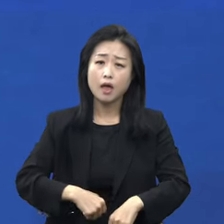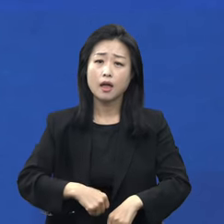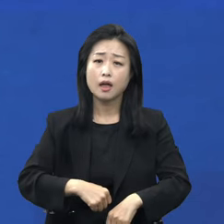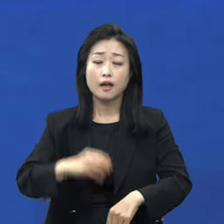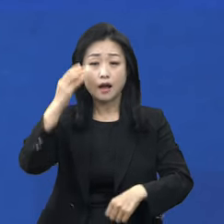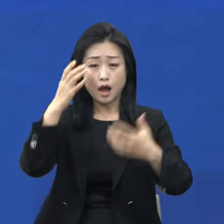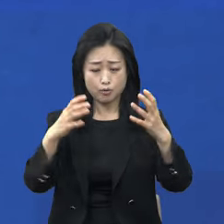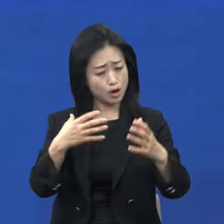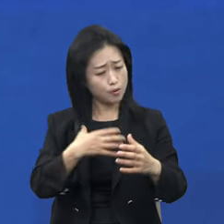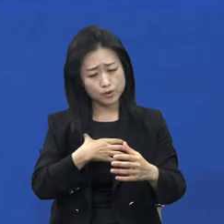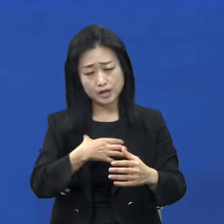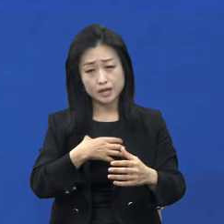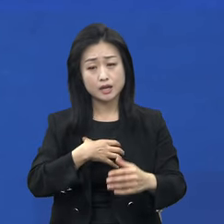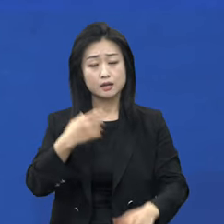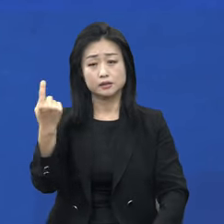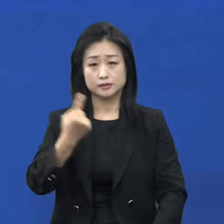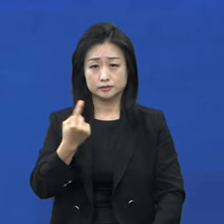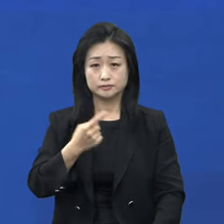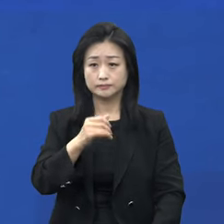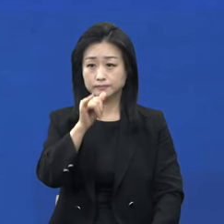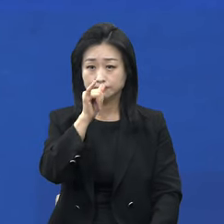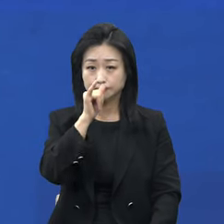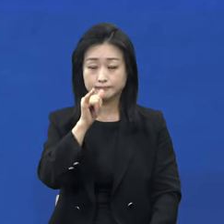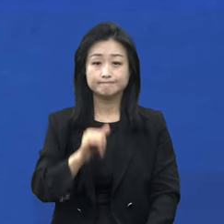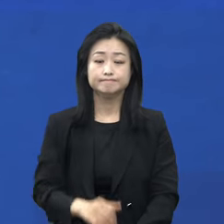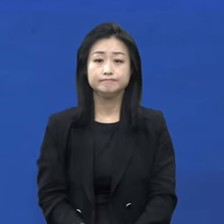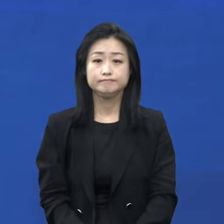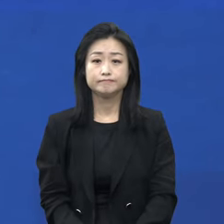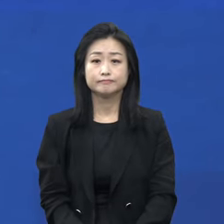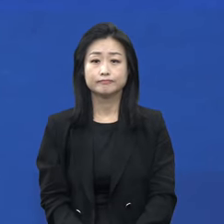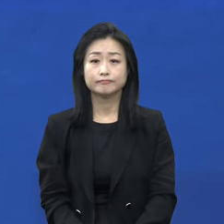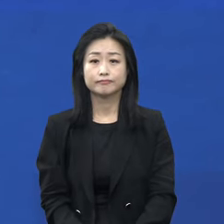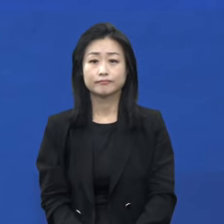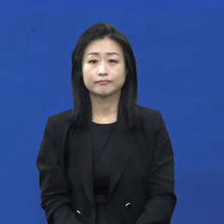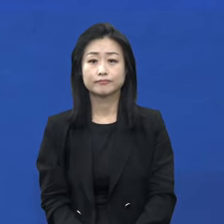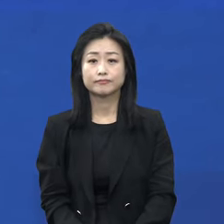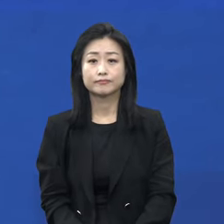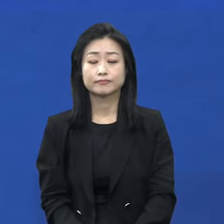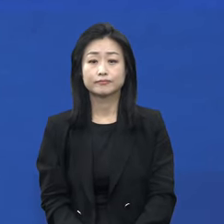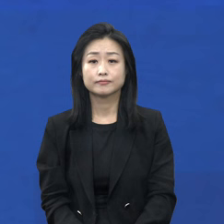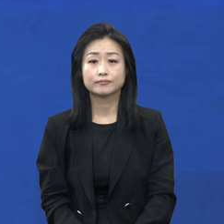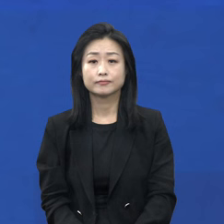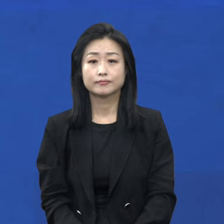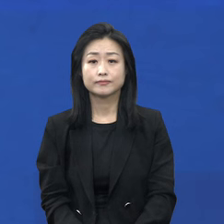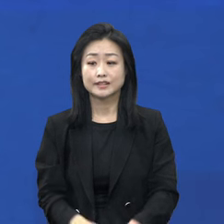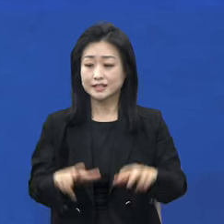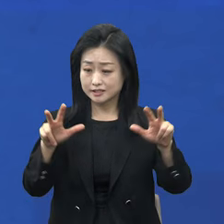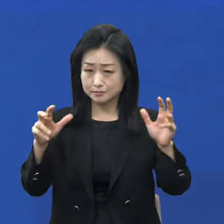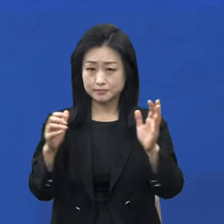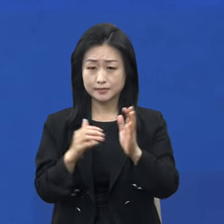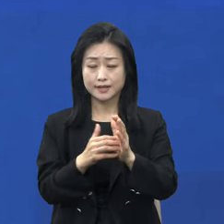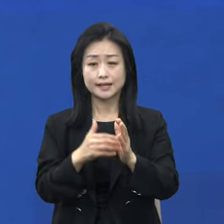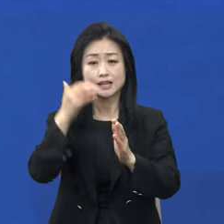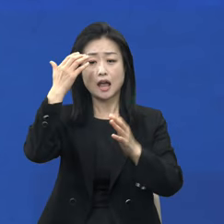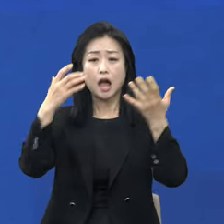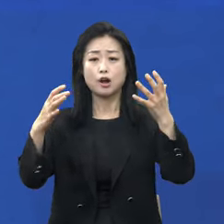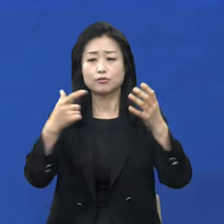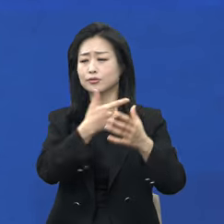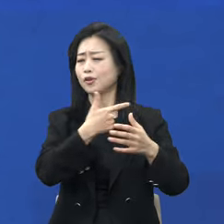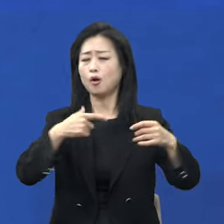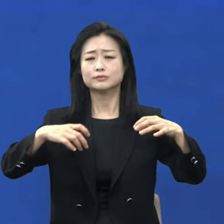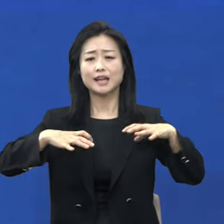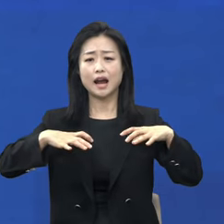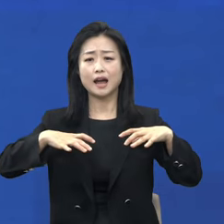대한민국의 위기는 처해 있습니다. 어떻게 만들어온 자랑스러운